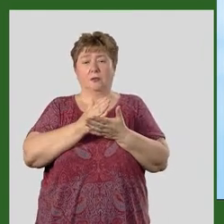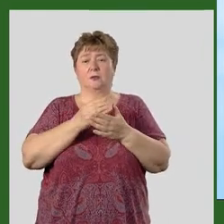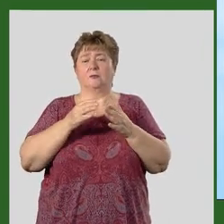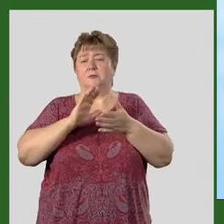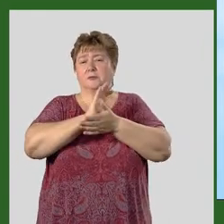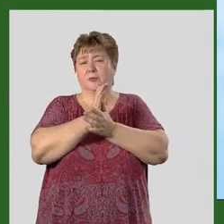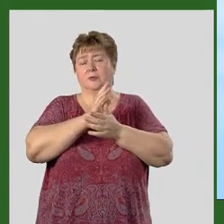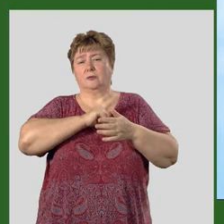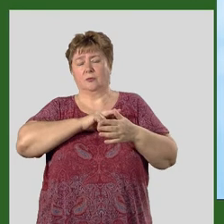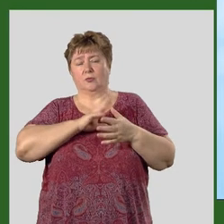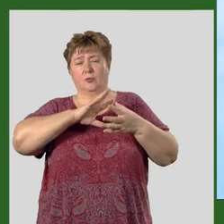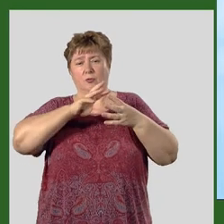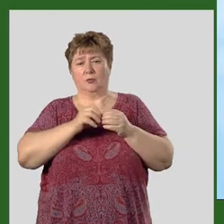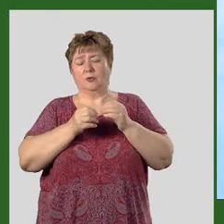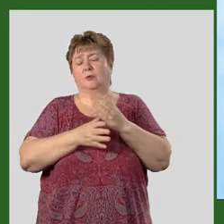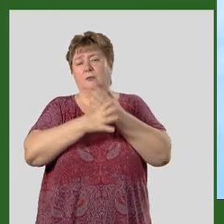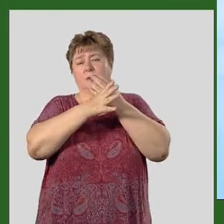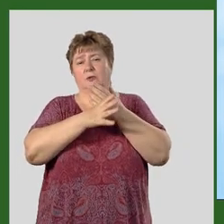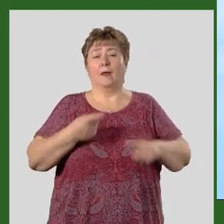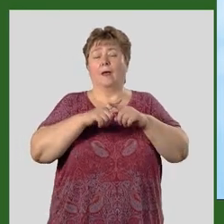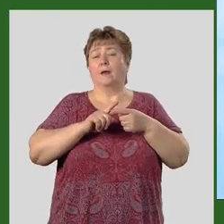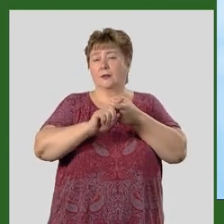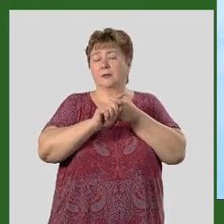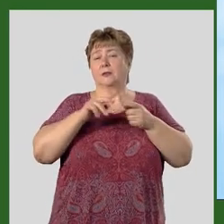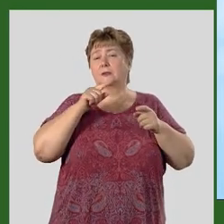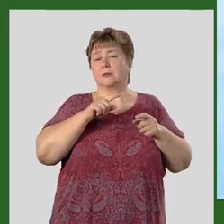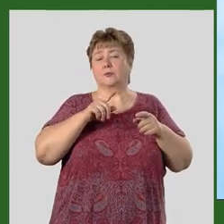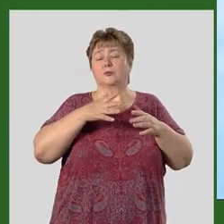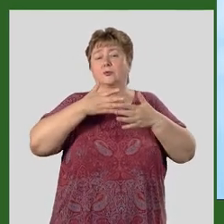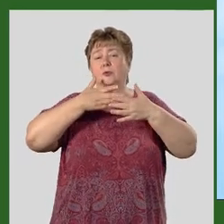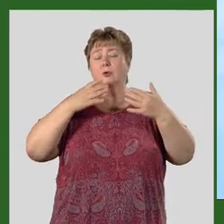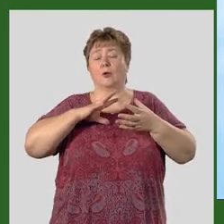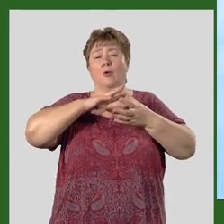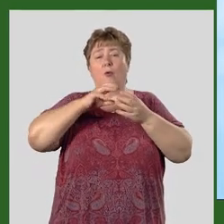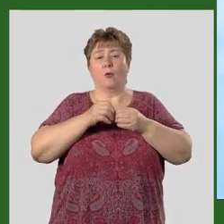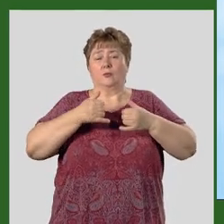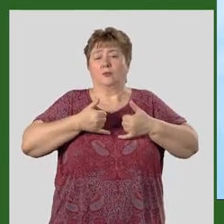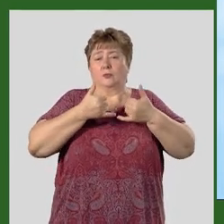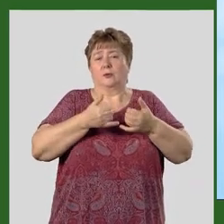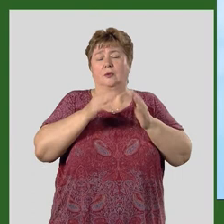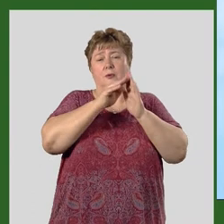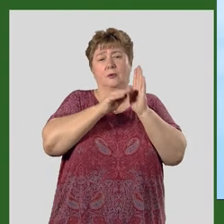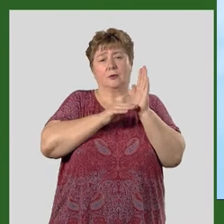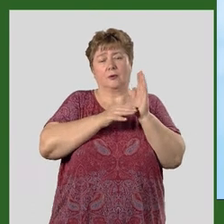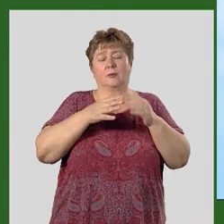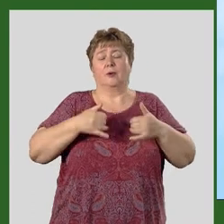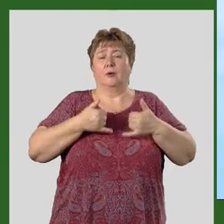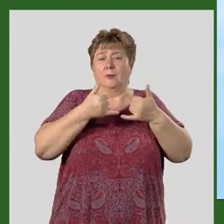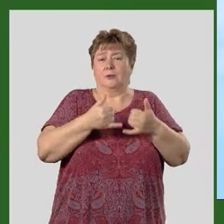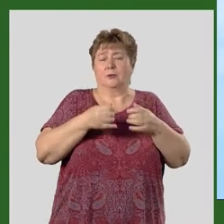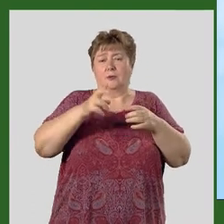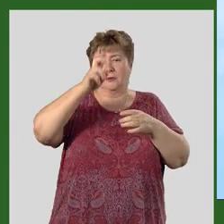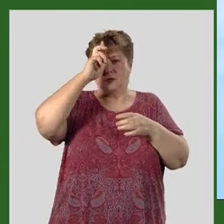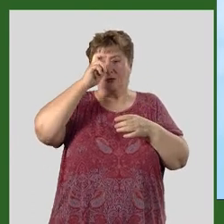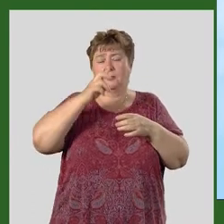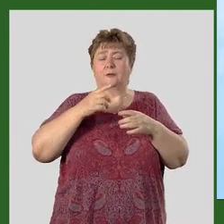с ними сотрудничают и поощряют. Это связано с тем, что нет общепризнанного регламента признания